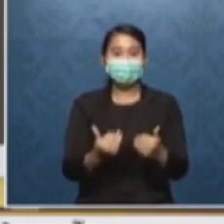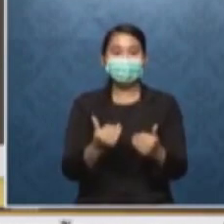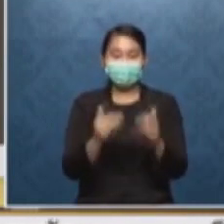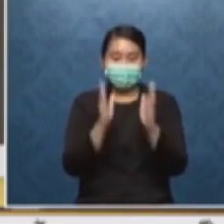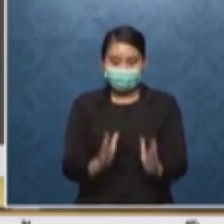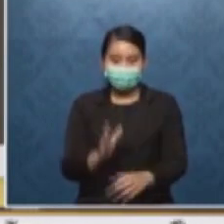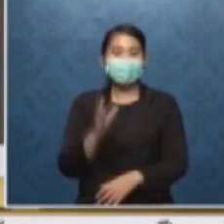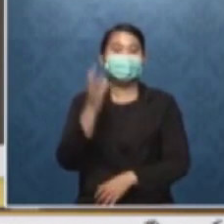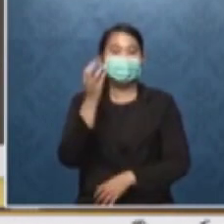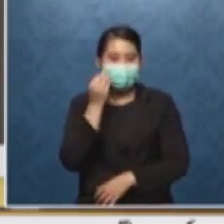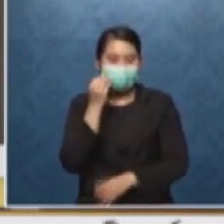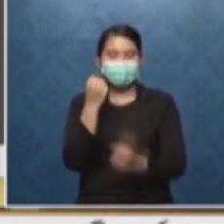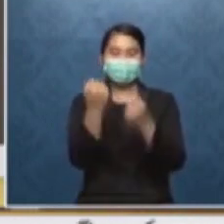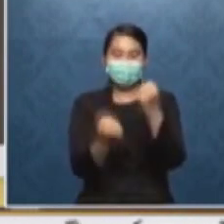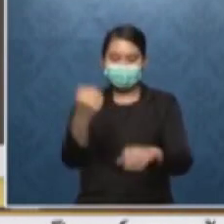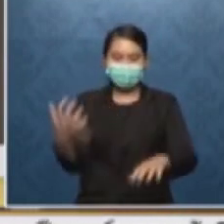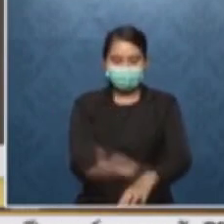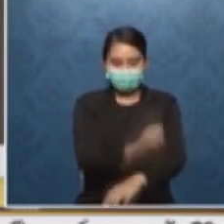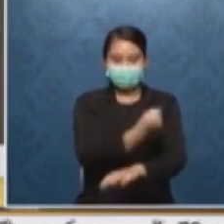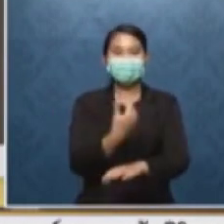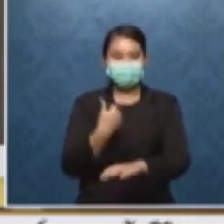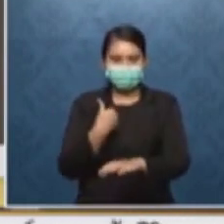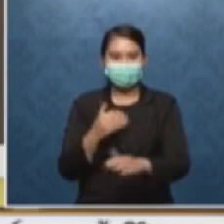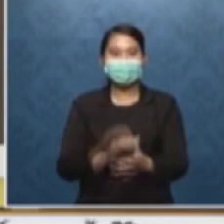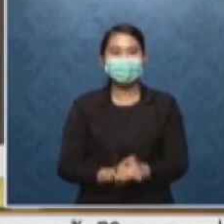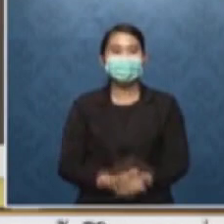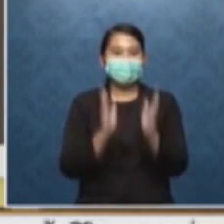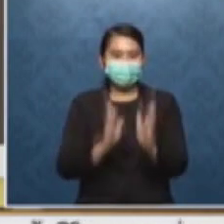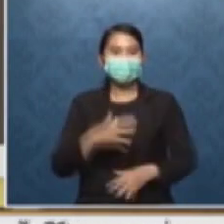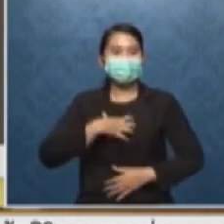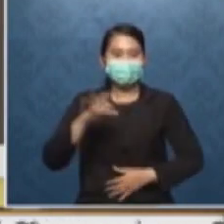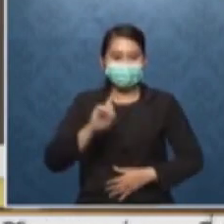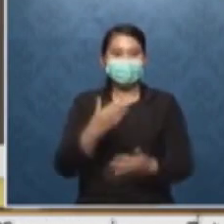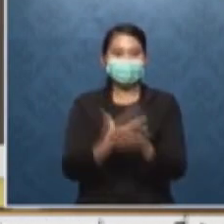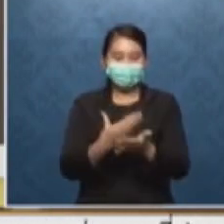นี้เขาแค่เพียงอยากได้รับเงินไปประทังชีวิต